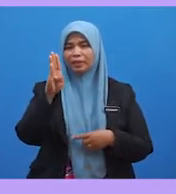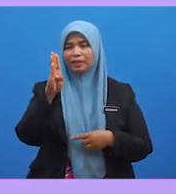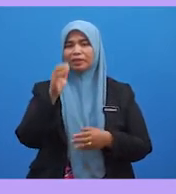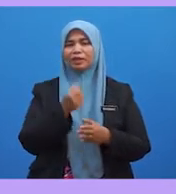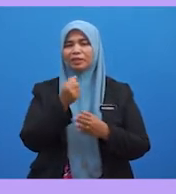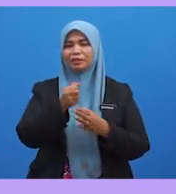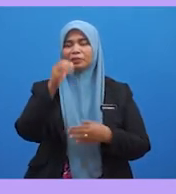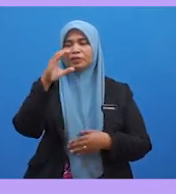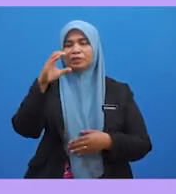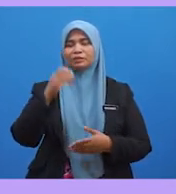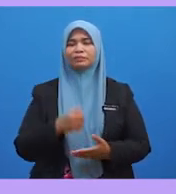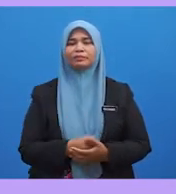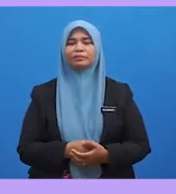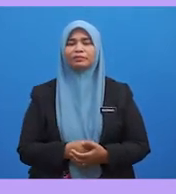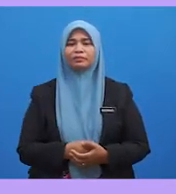C?